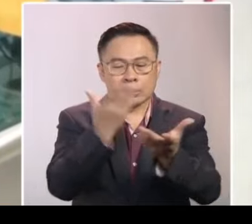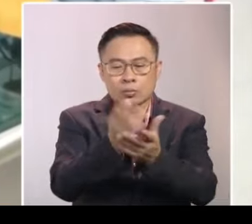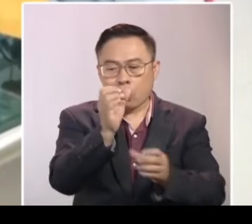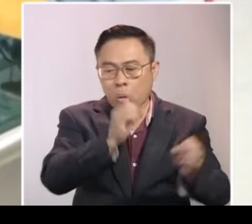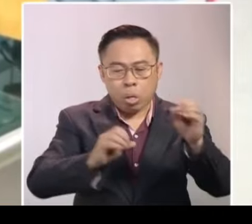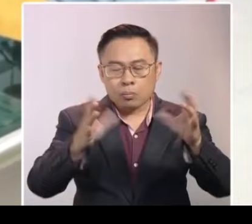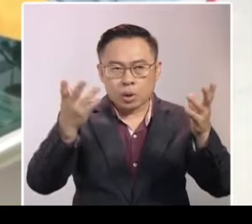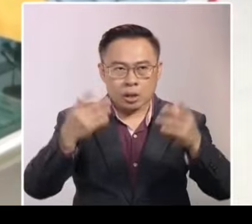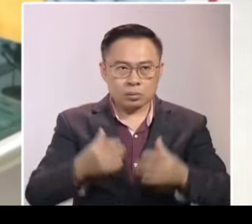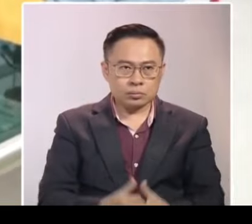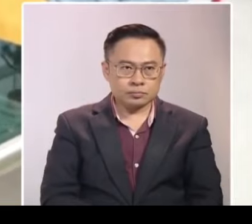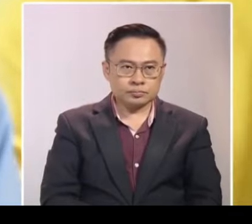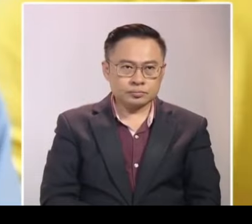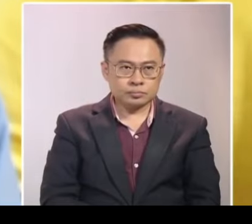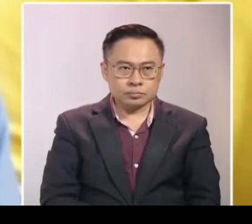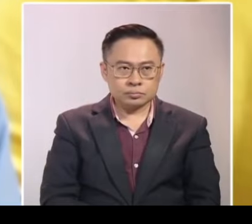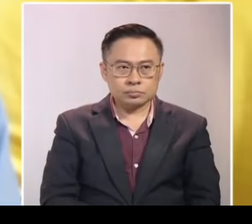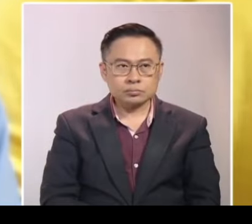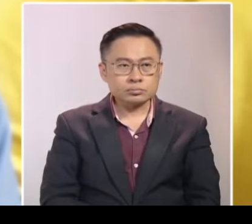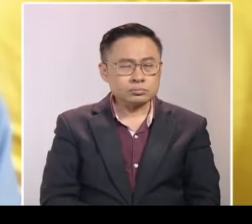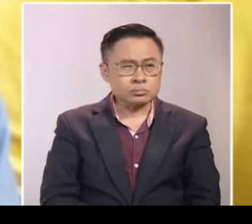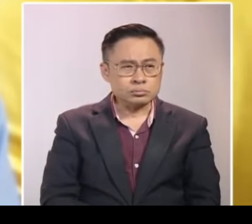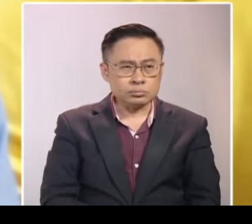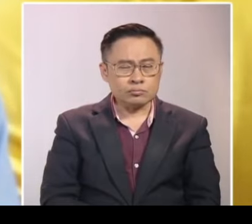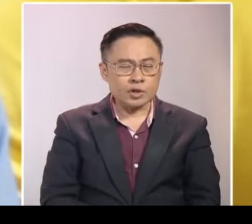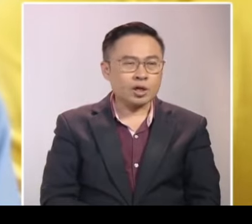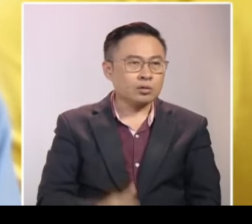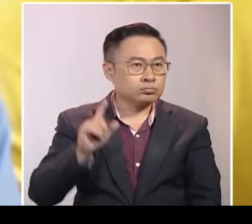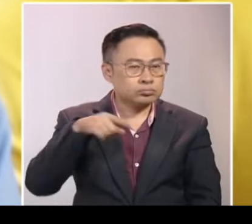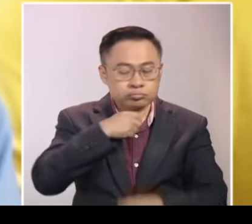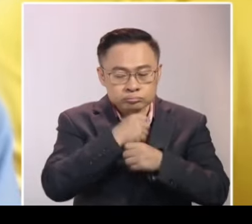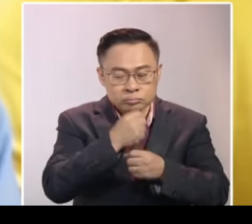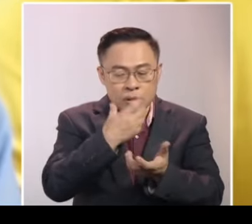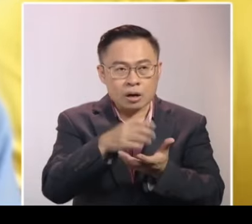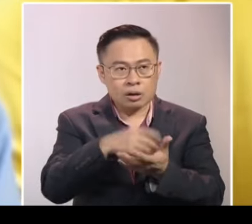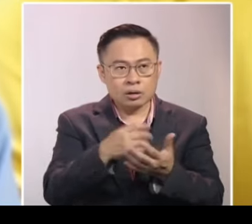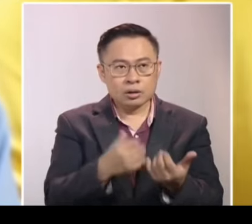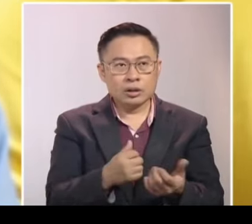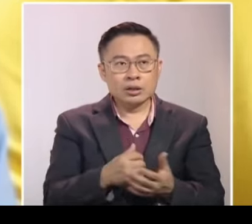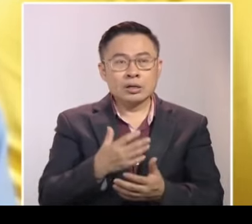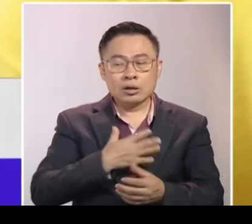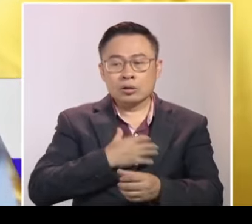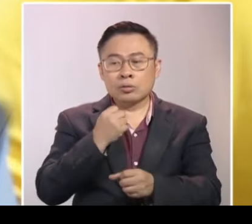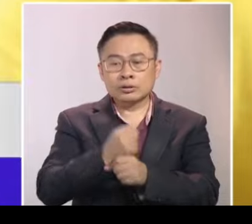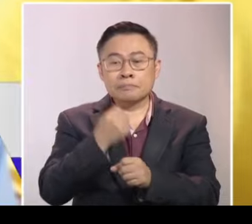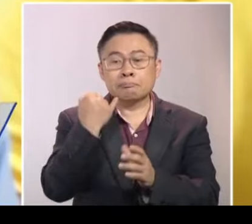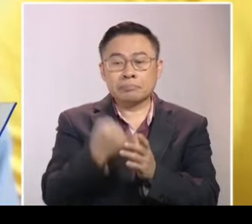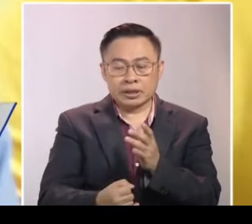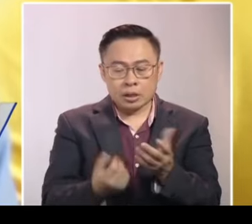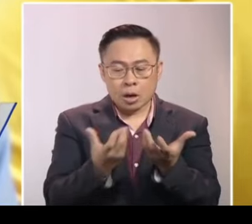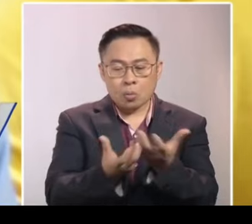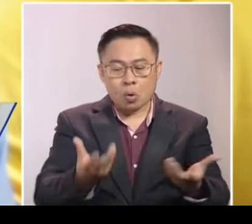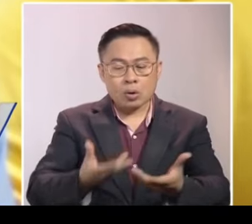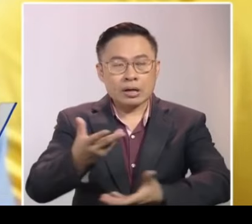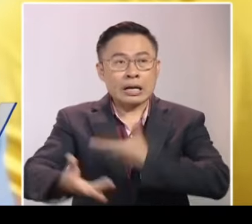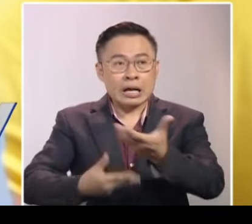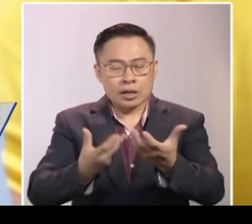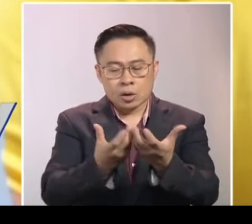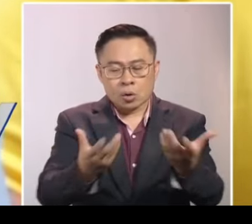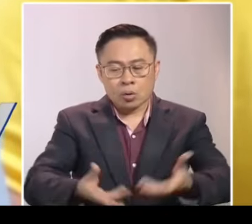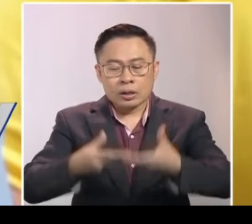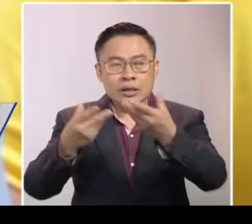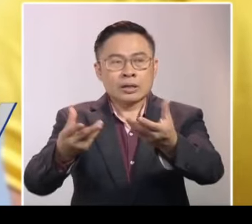ยได้ให้เฮาเพิ่นบอกว่าเฮฮาเป็นคนที่ขายข้อมูลให้ผู้แจ้งให้แจ้ง